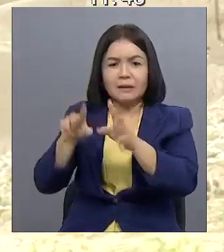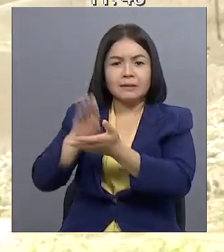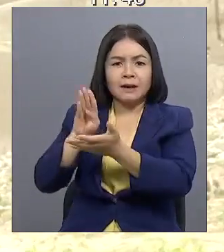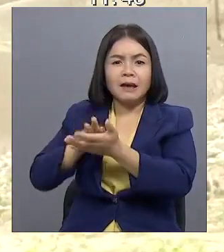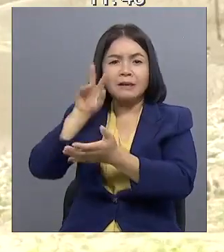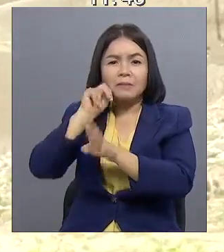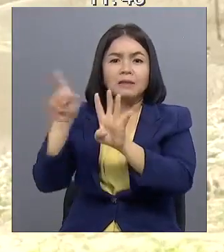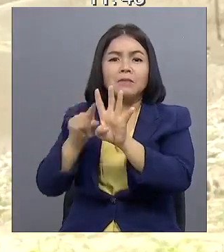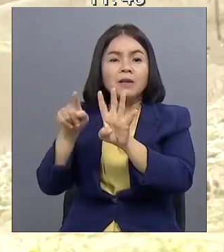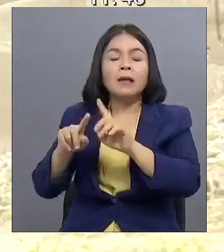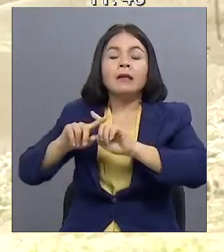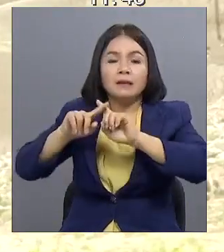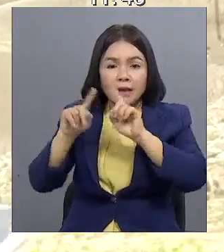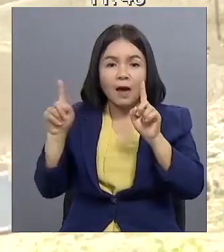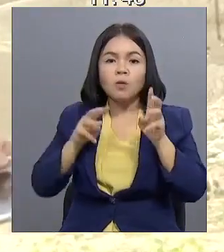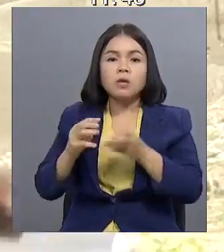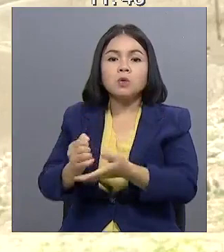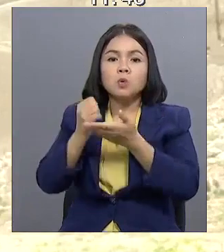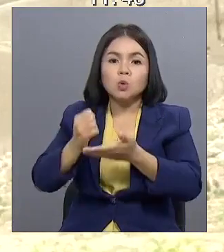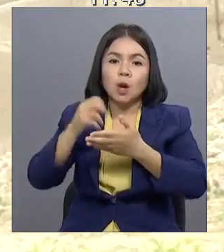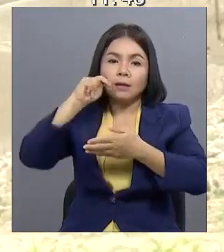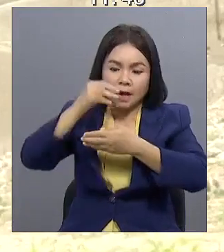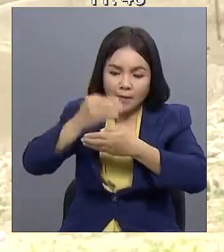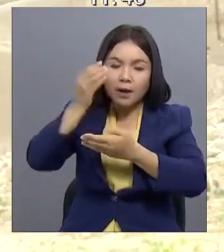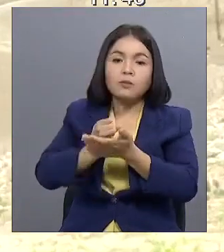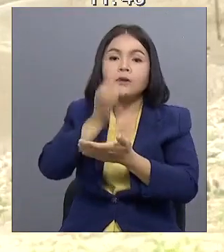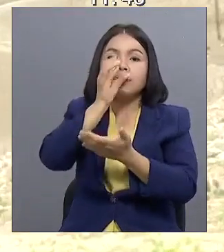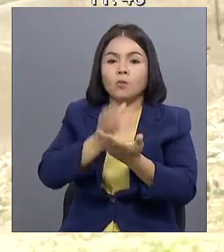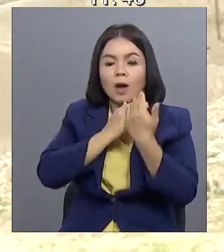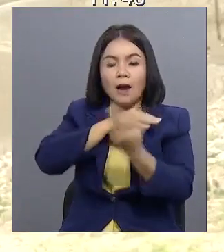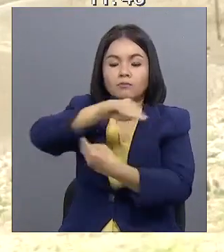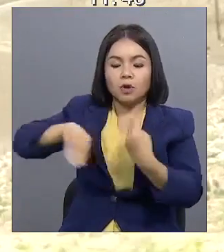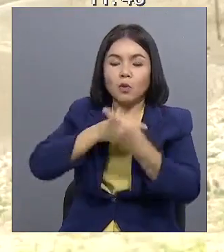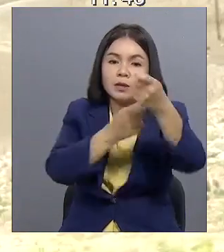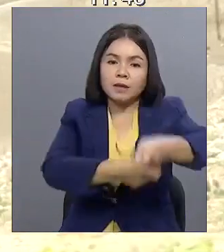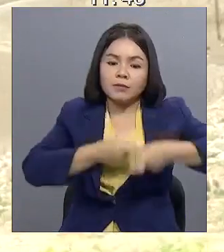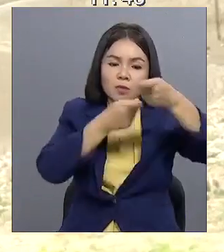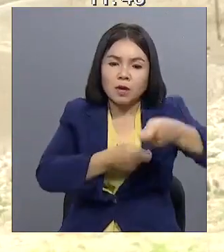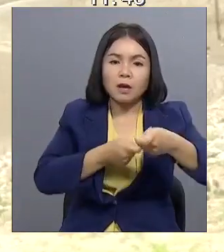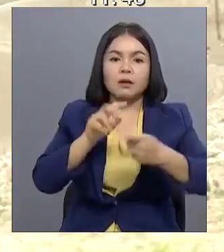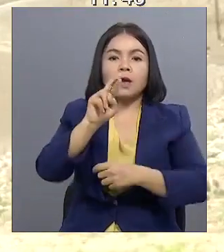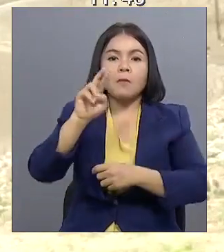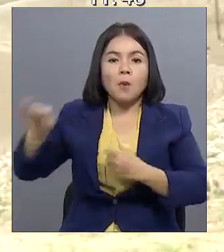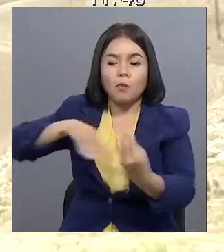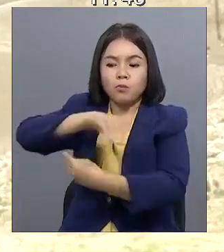างครับแต่ก็ยังคงมีการระบายน้ำเพื่อการอุปโภคบริโภคและทำการเกษตรและรักษาระบบนิเวศอีกวันละ